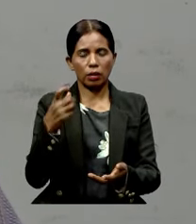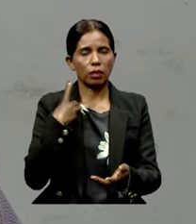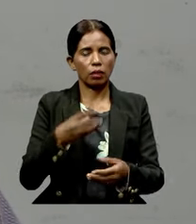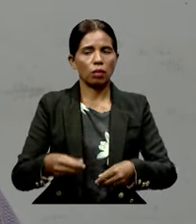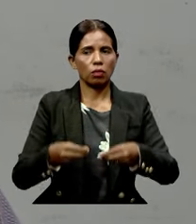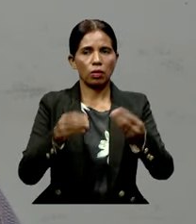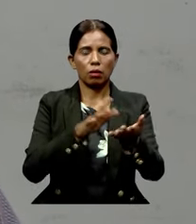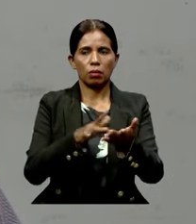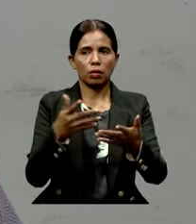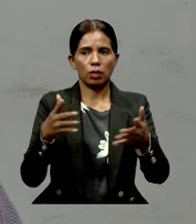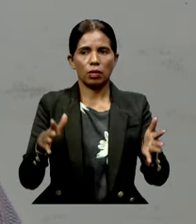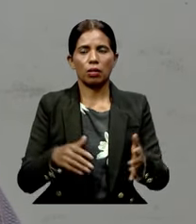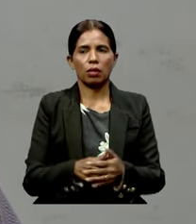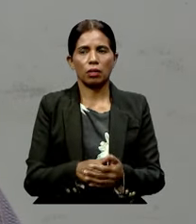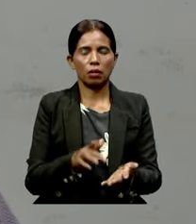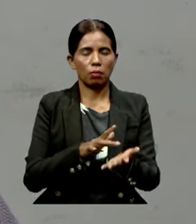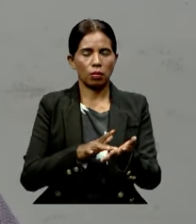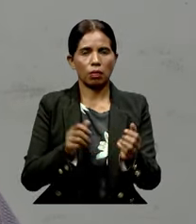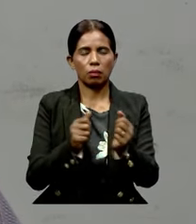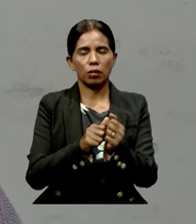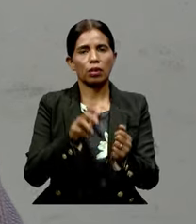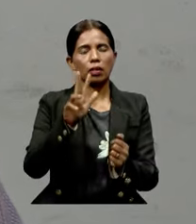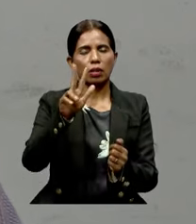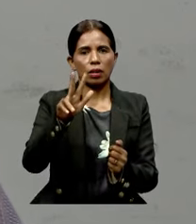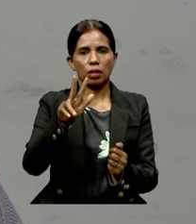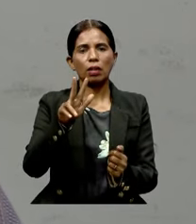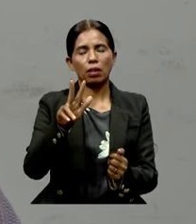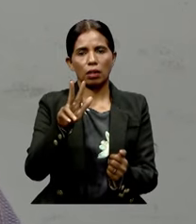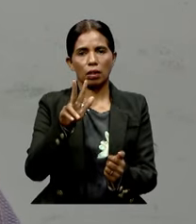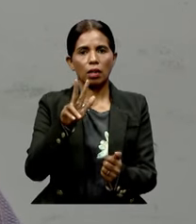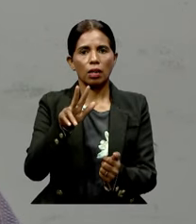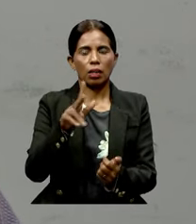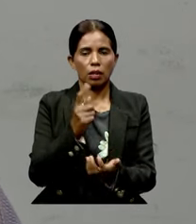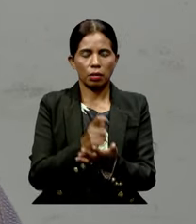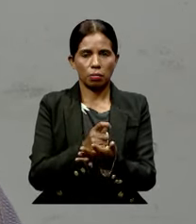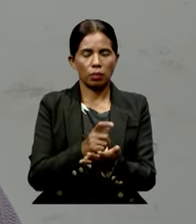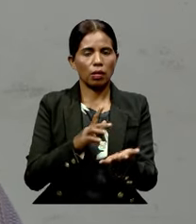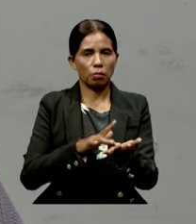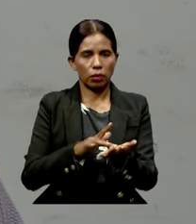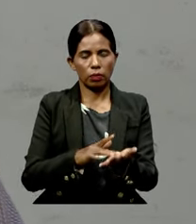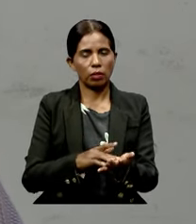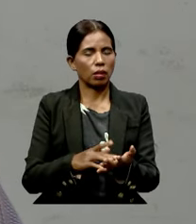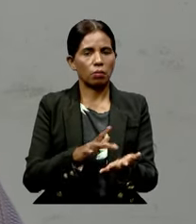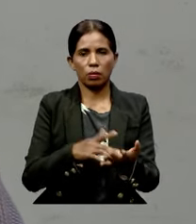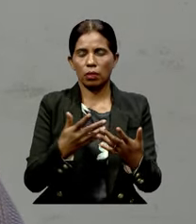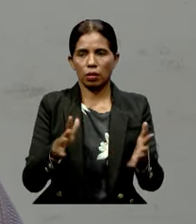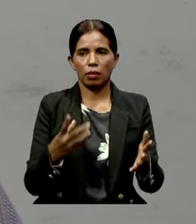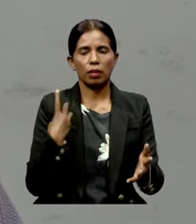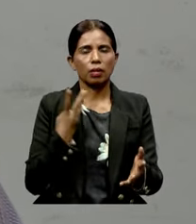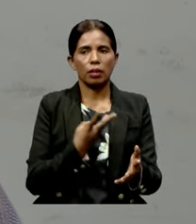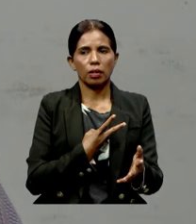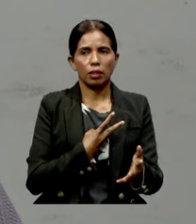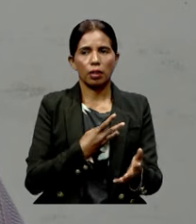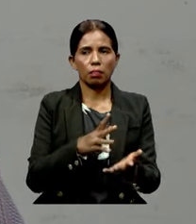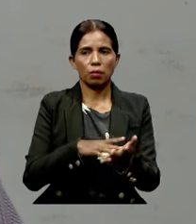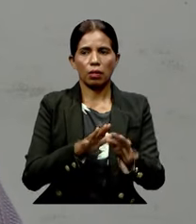mainnya 3000 tabletas deh. Entah terne lah suficiente mas baita. I dia kelima kita iha emeruk